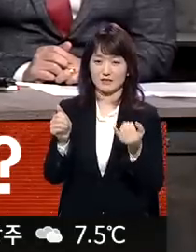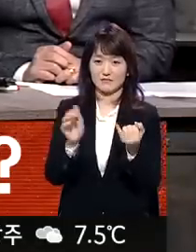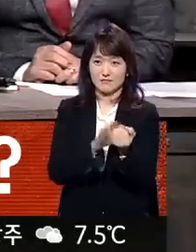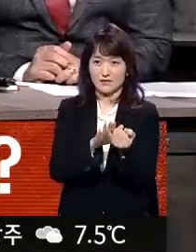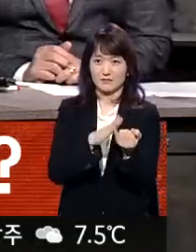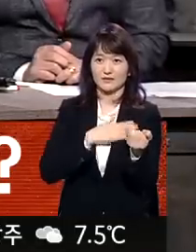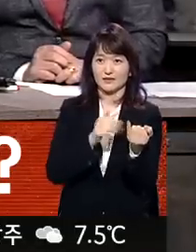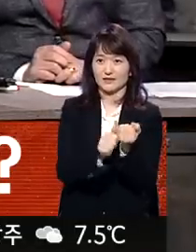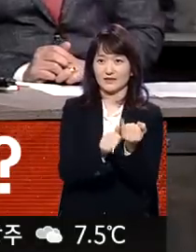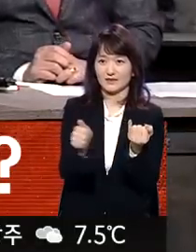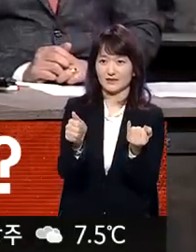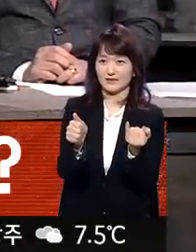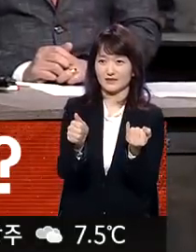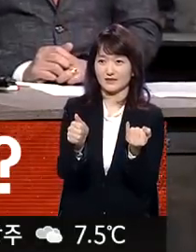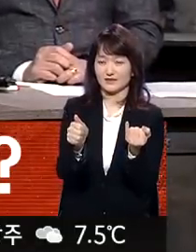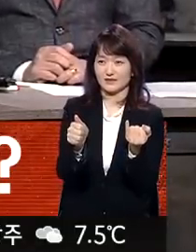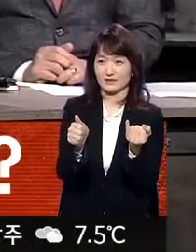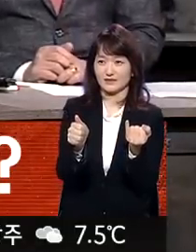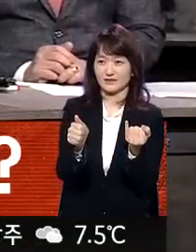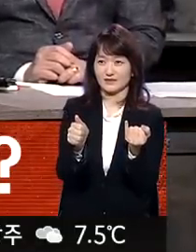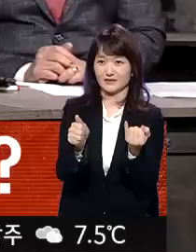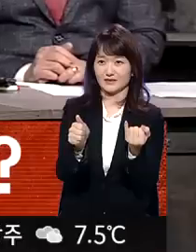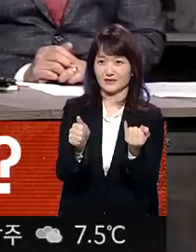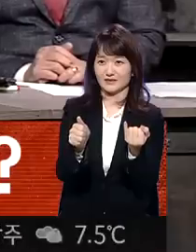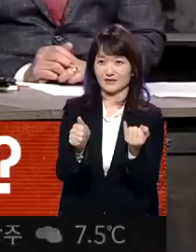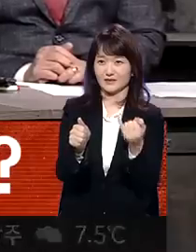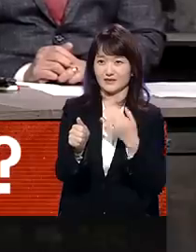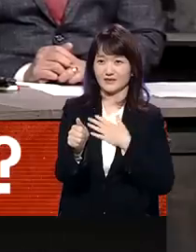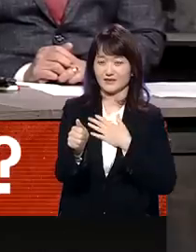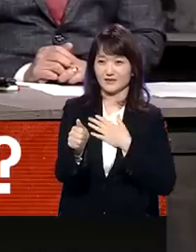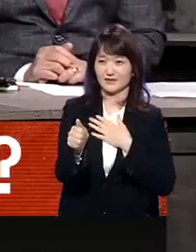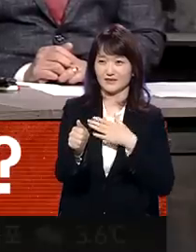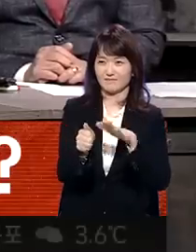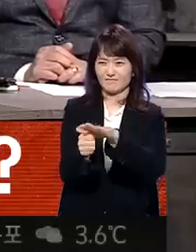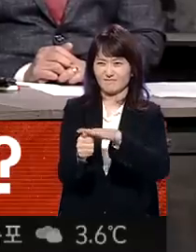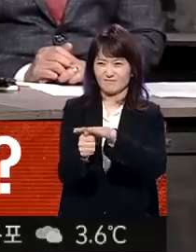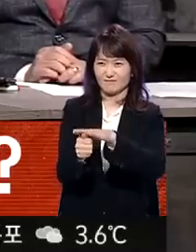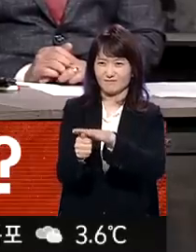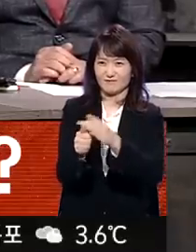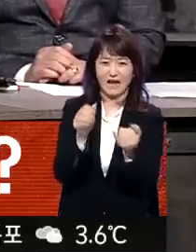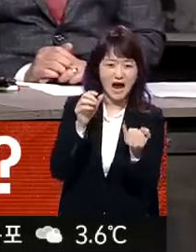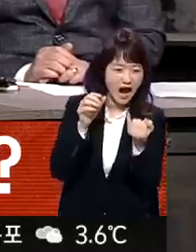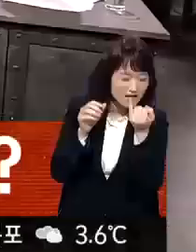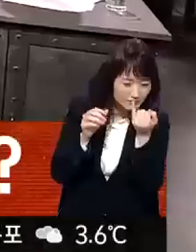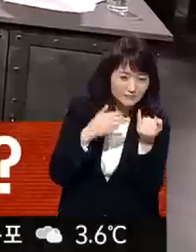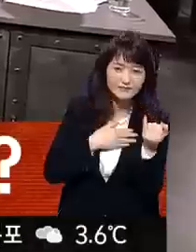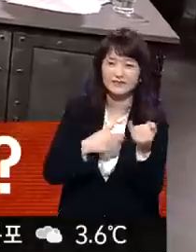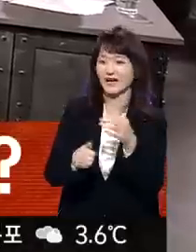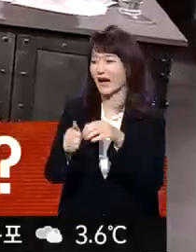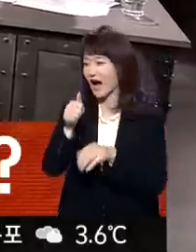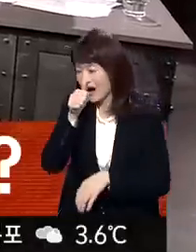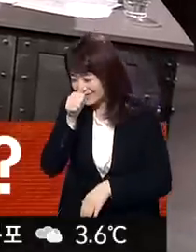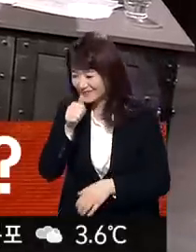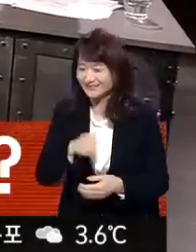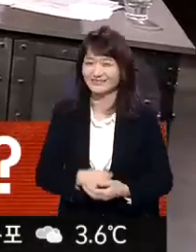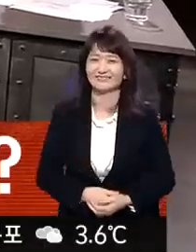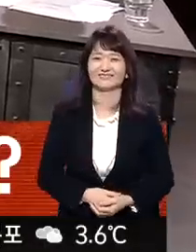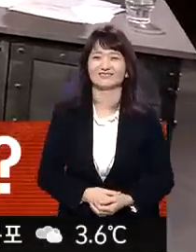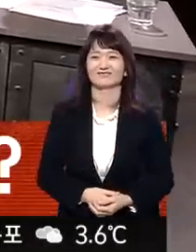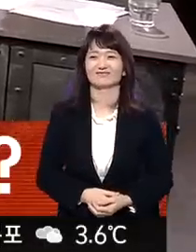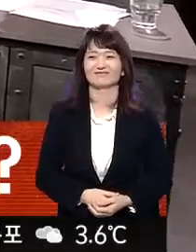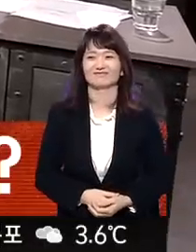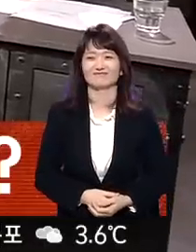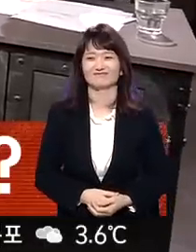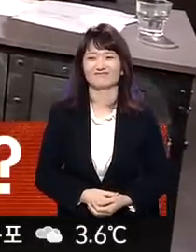것 같아요. 그럼 남편이 만지면 남편 귀 계속 이렇게 만질 것 같아요. 남편이 깨물면 나도 앙 깨물 것 같아요. 자, 별별 상담소. 자,